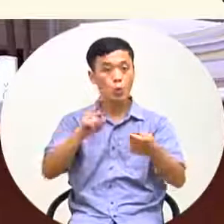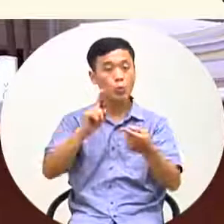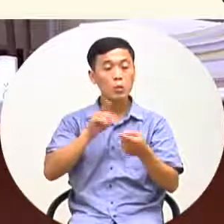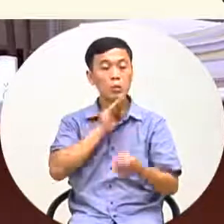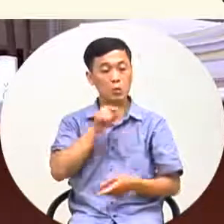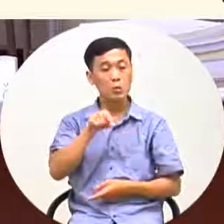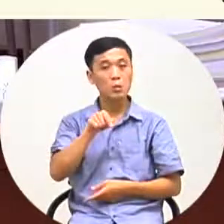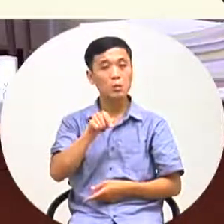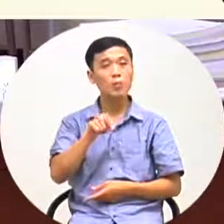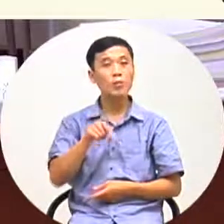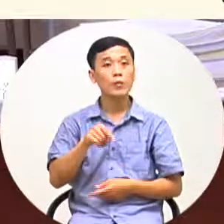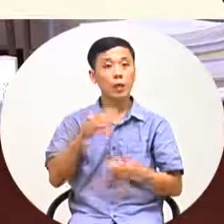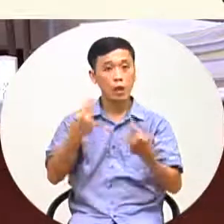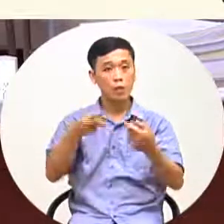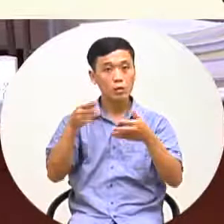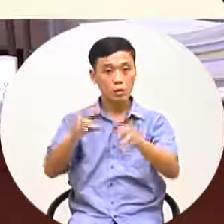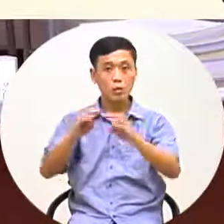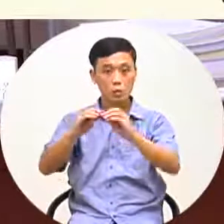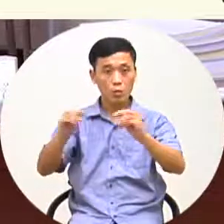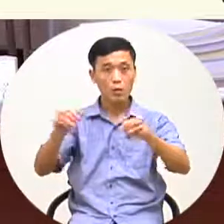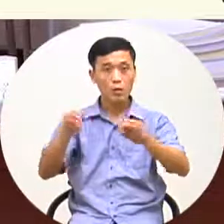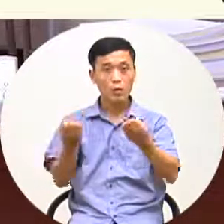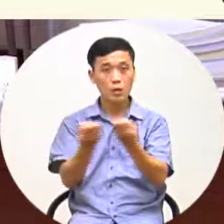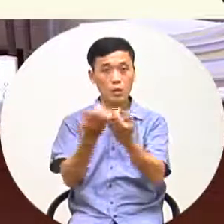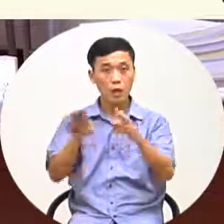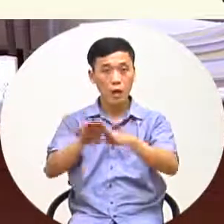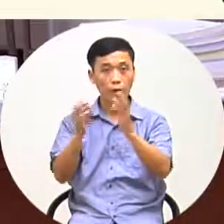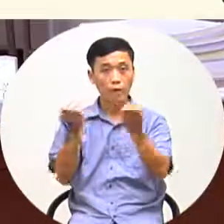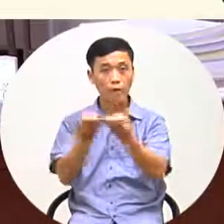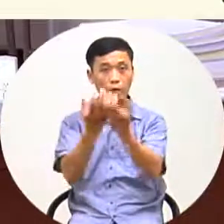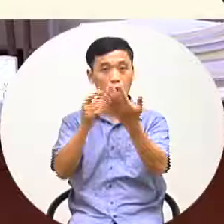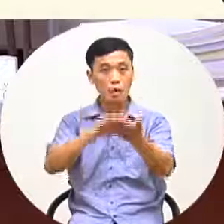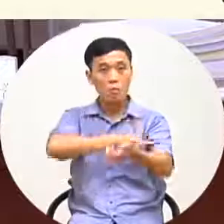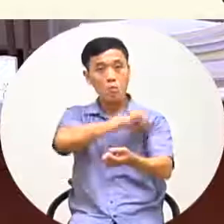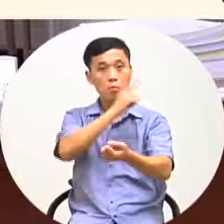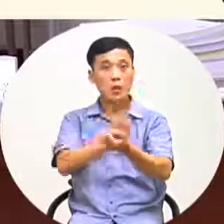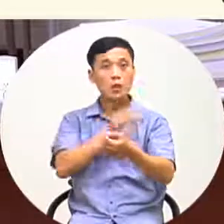发，哦，了嘞，整体嘞，吼，就是公务局整体来做一